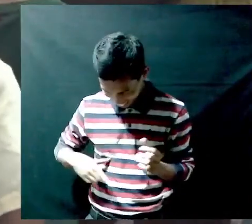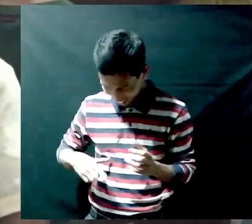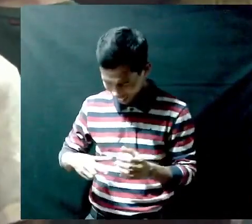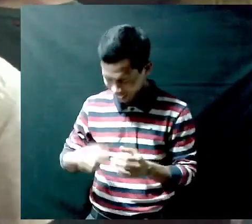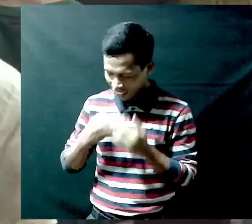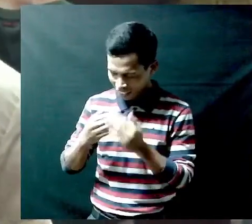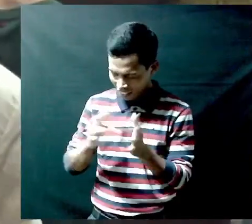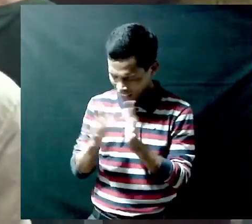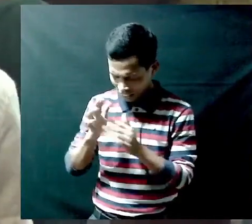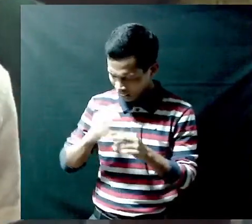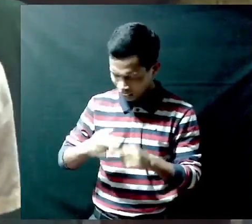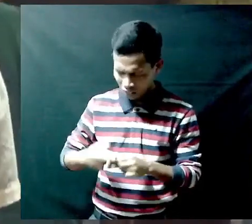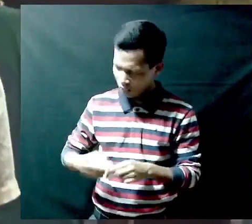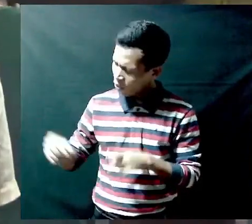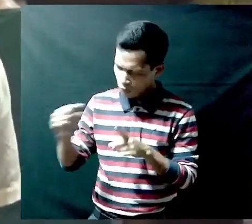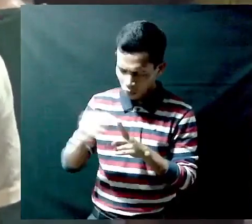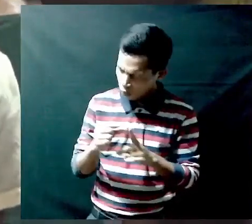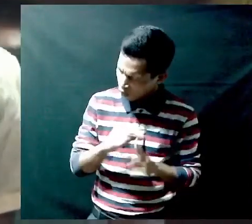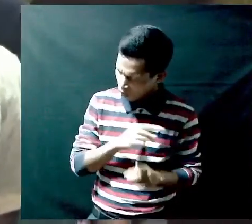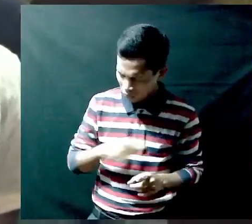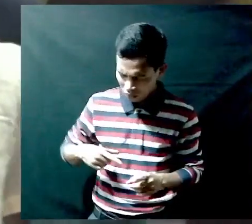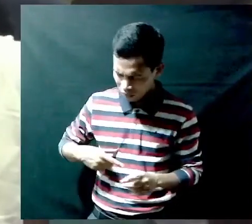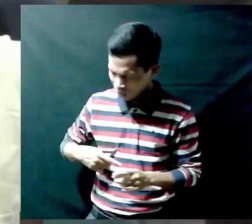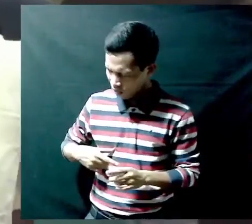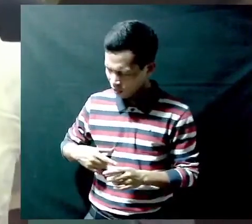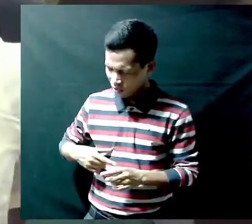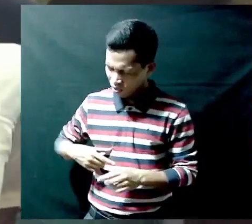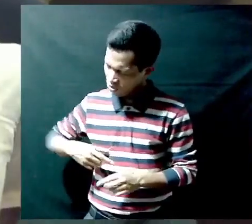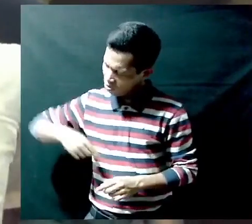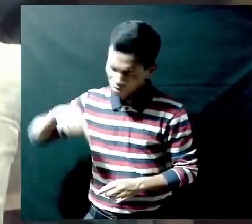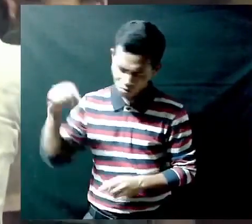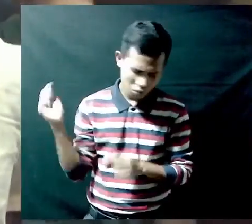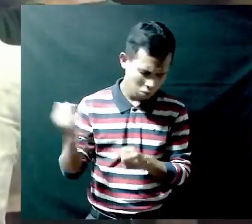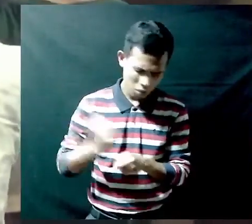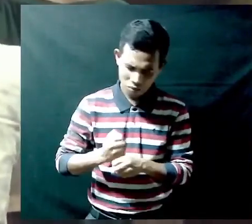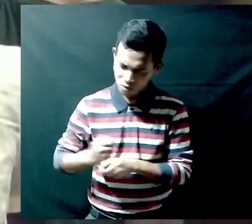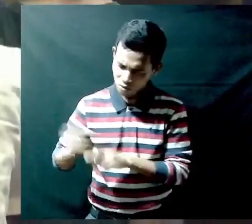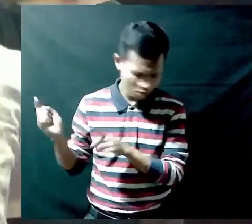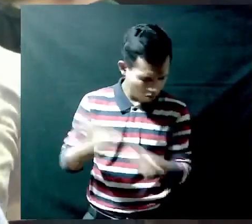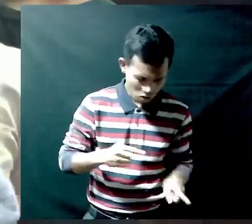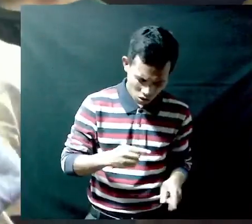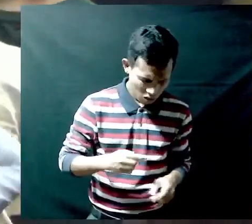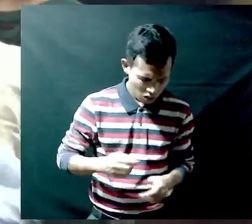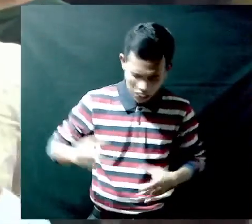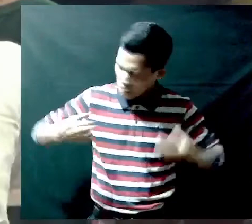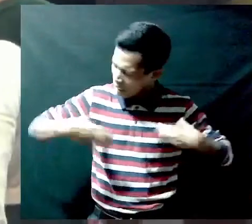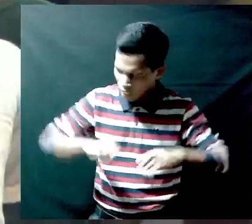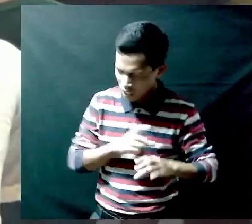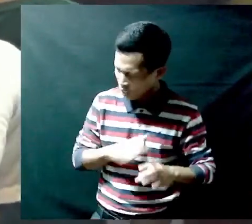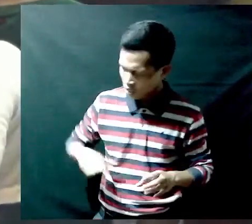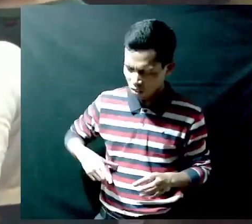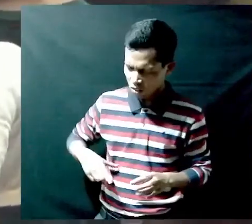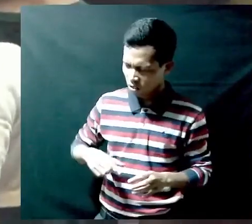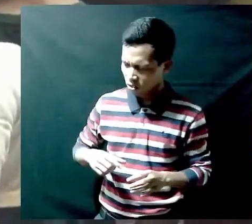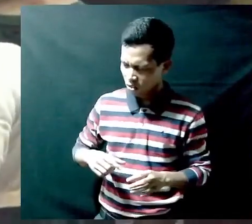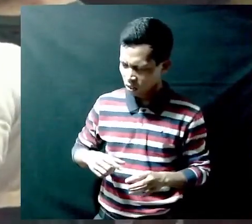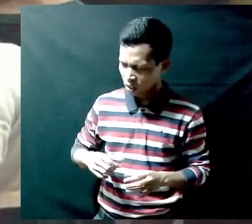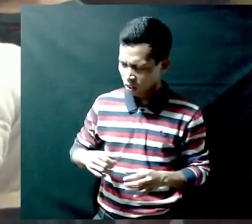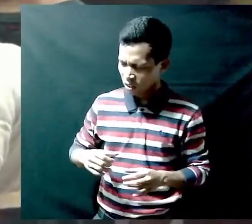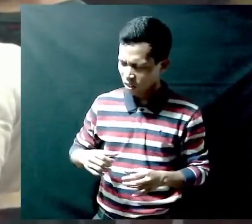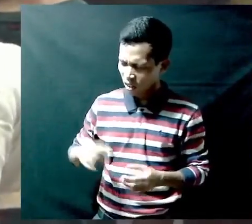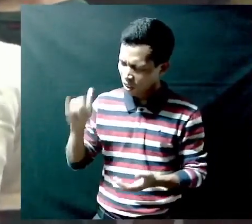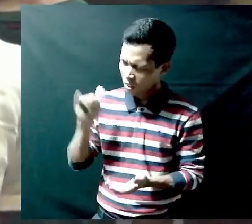that Lord, help us, Lord, and rebuke us and challenge us, Lord, na we